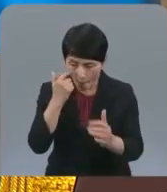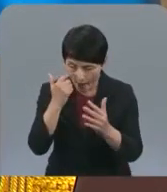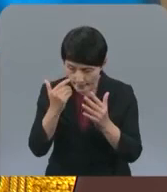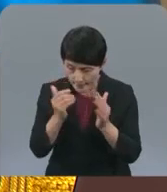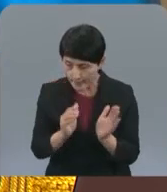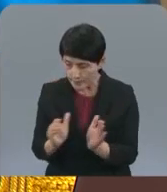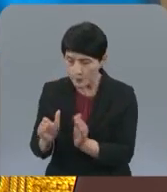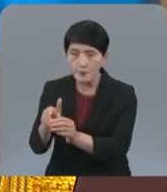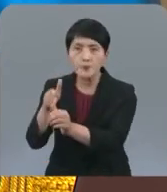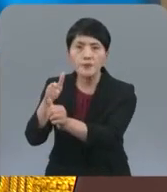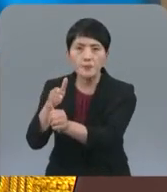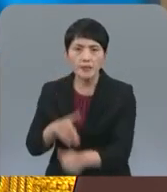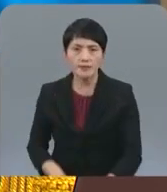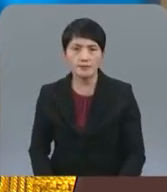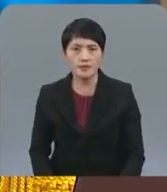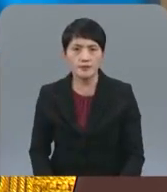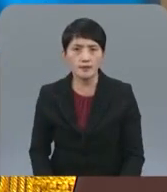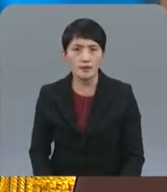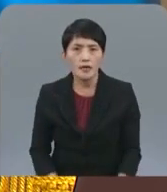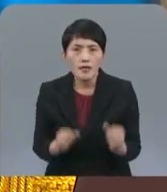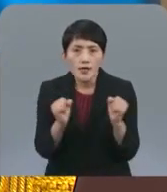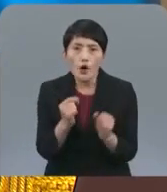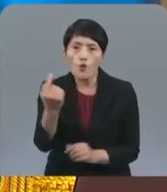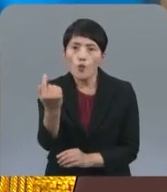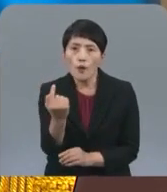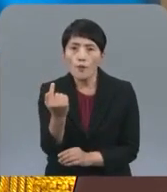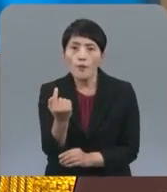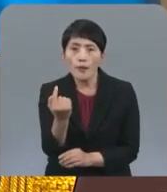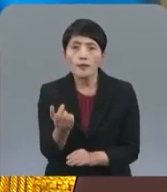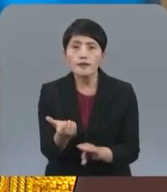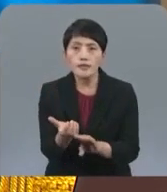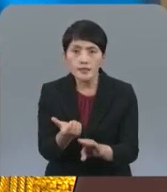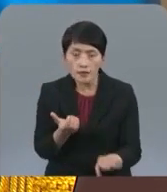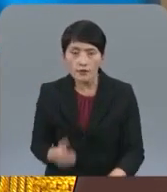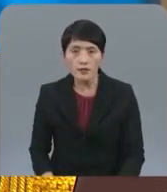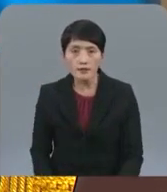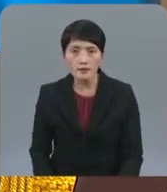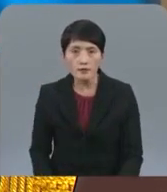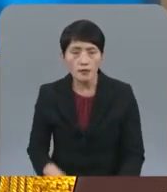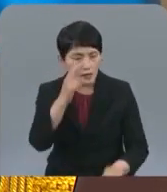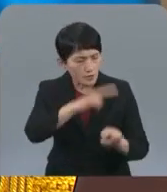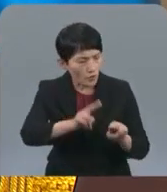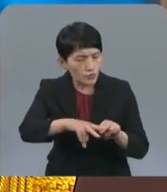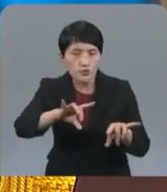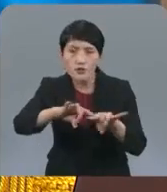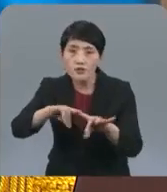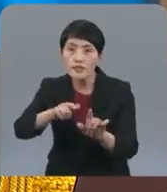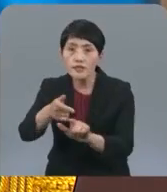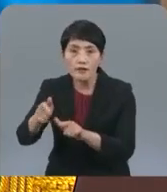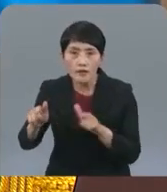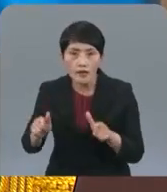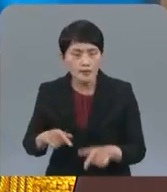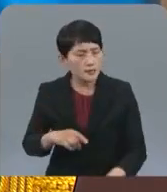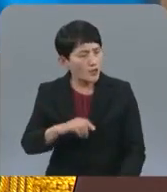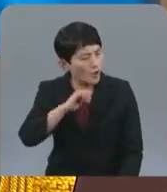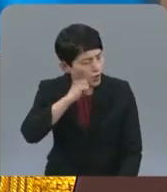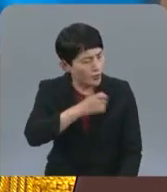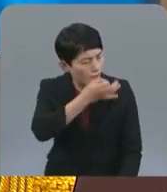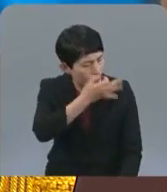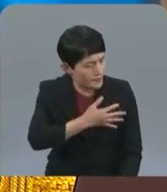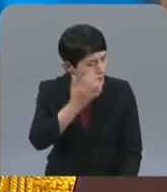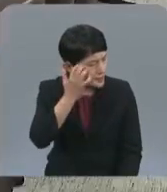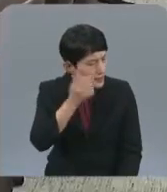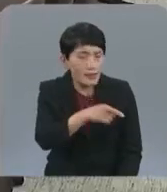необходимо сделать всё возможное для стабилизации цен на продовольствия и поддержки уязвимых слоёв